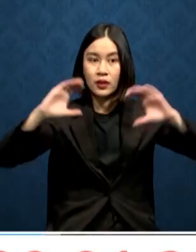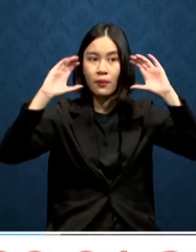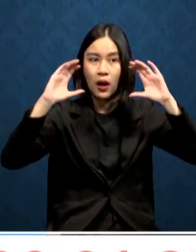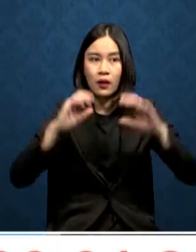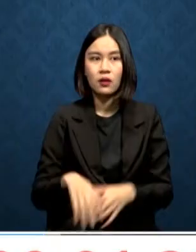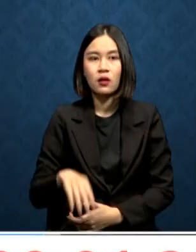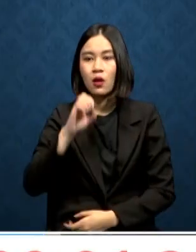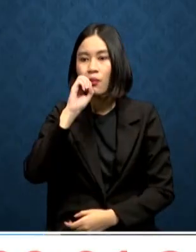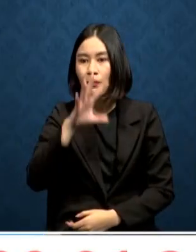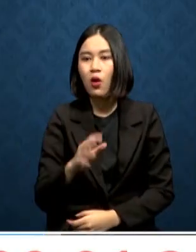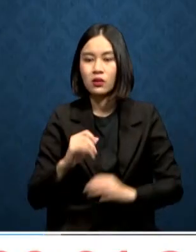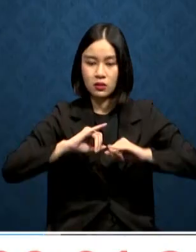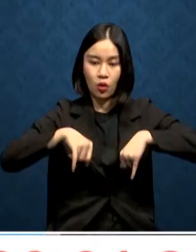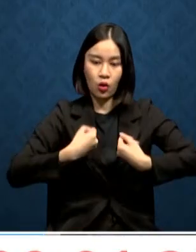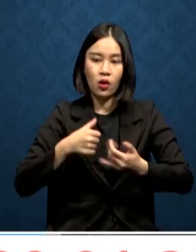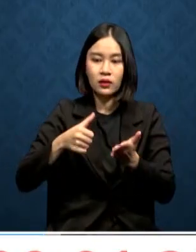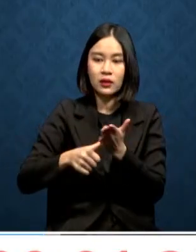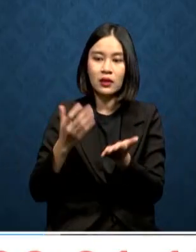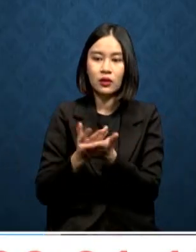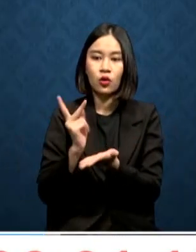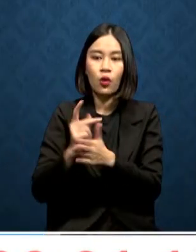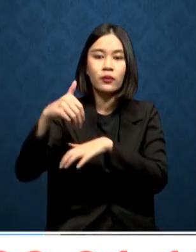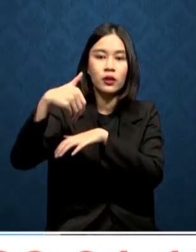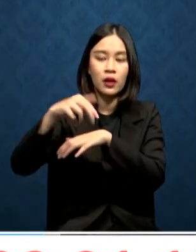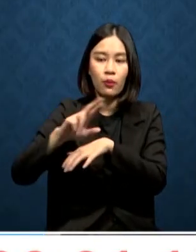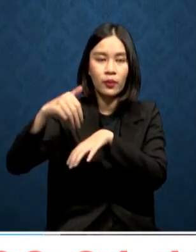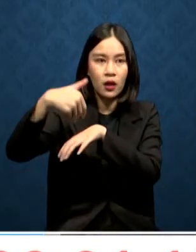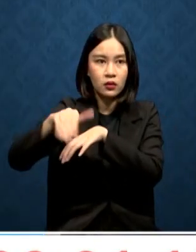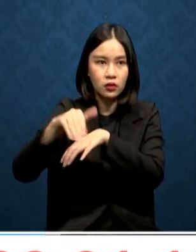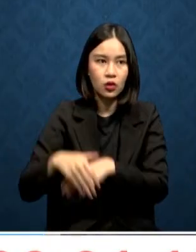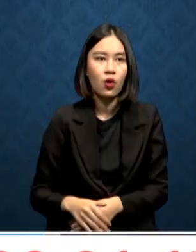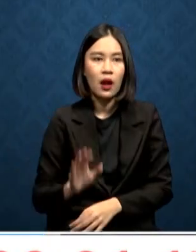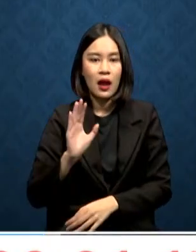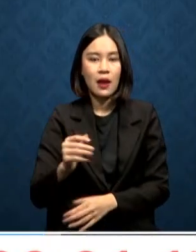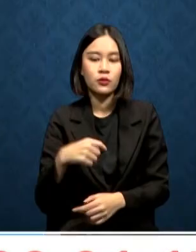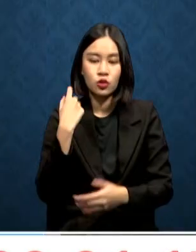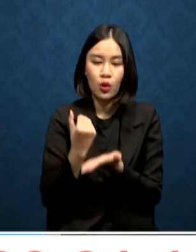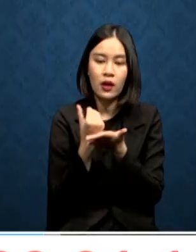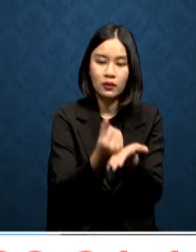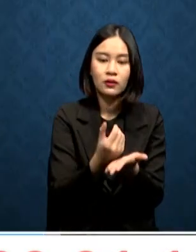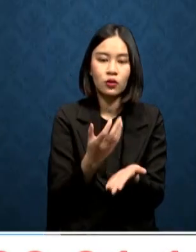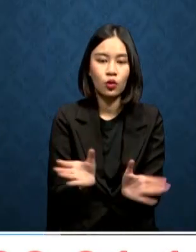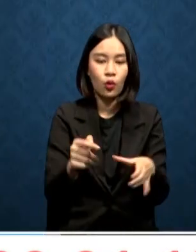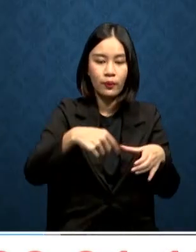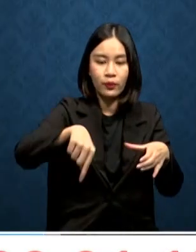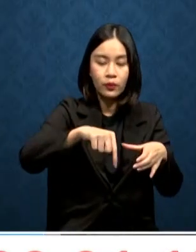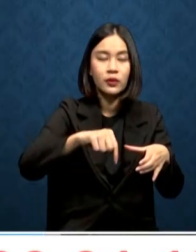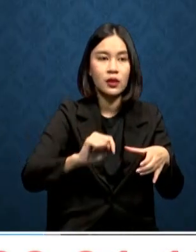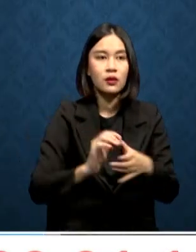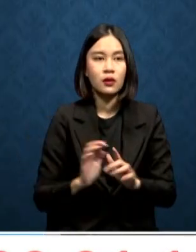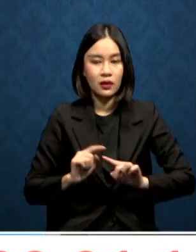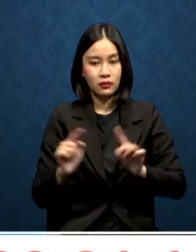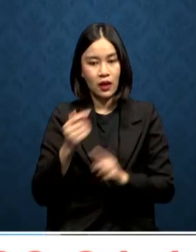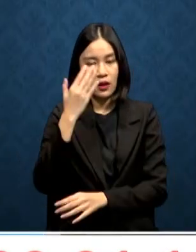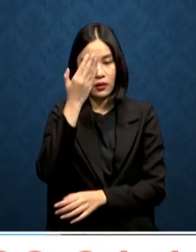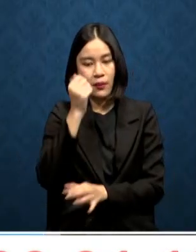ขู่เจ้าหนี้นอกระบบว่าห้ามมายึดเงินกระตุ้นเศรษฐกิจที่ช่วยเหลือกลุ่มเปราะบางก้อนนี้นะครับแต่กลับกลายเป็นธนา